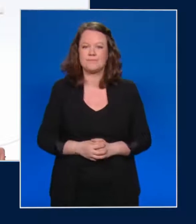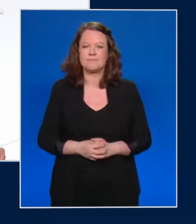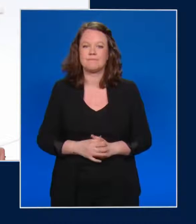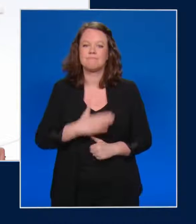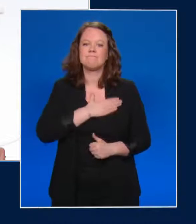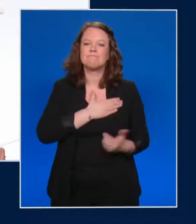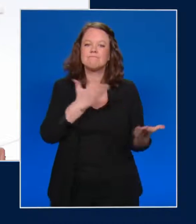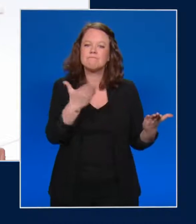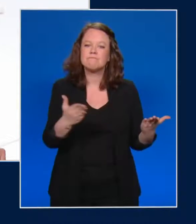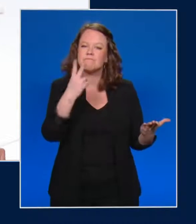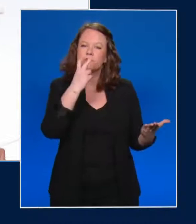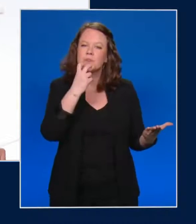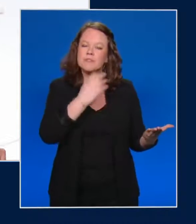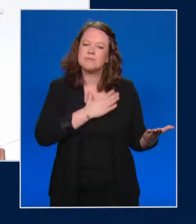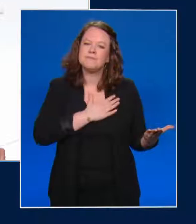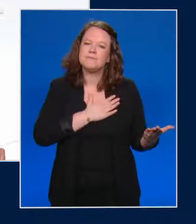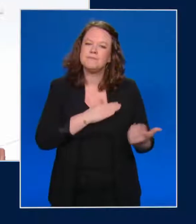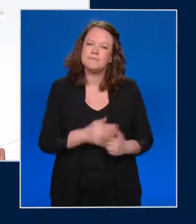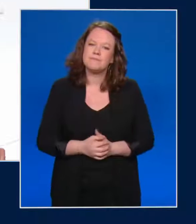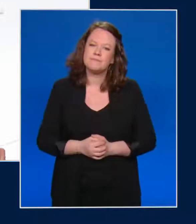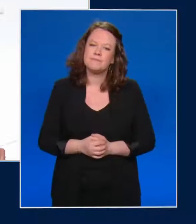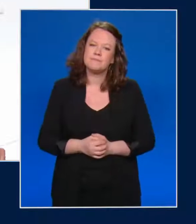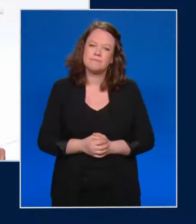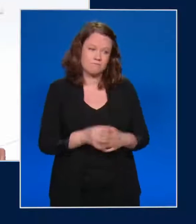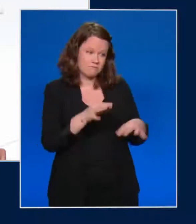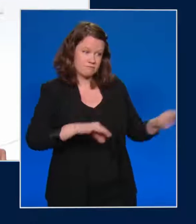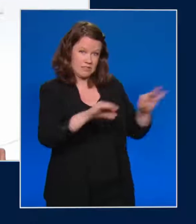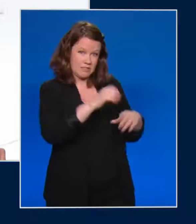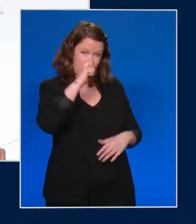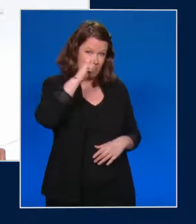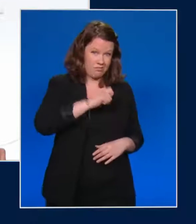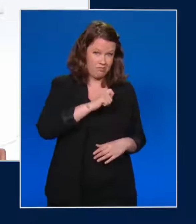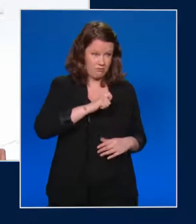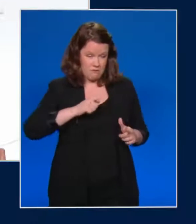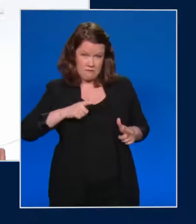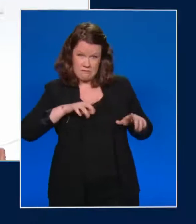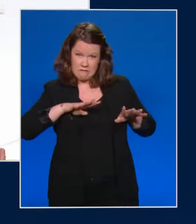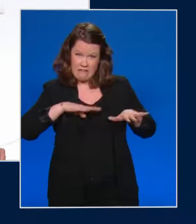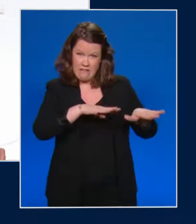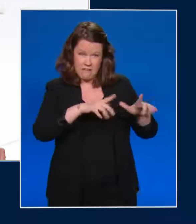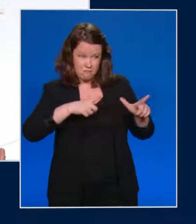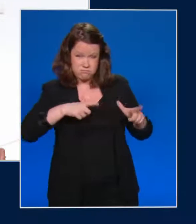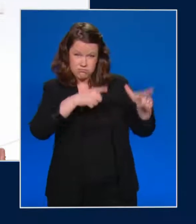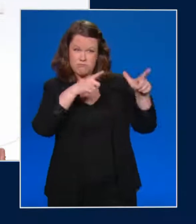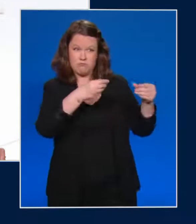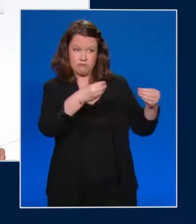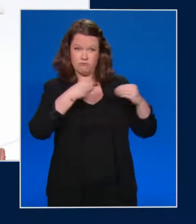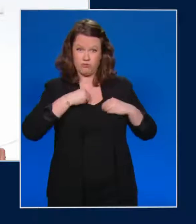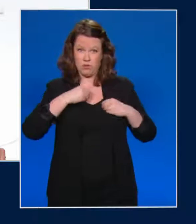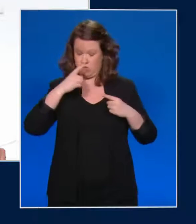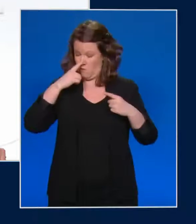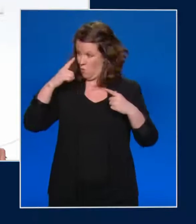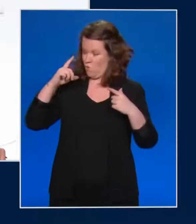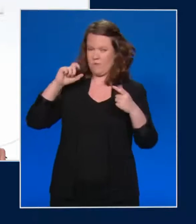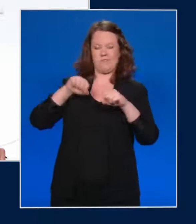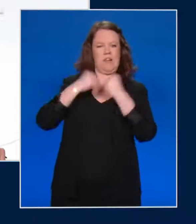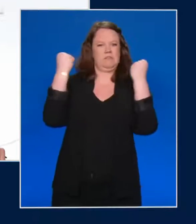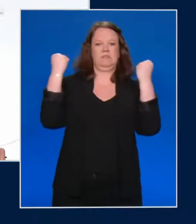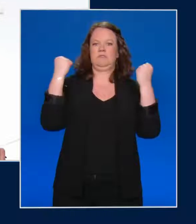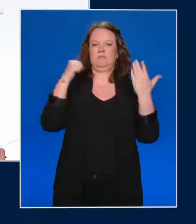la guerre en ukraine marque une rupture pour notre continent et nos générations je sais combien elle vous